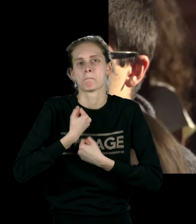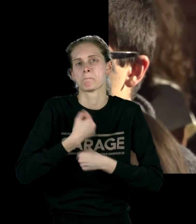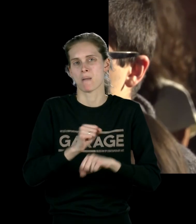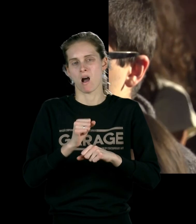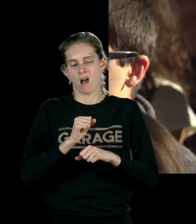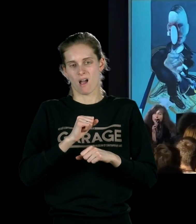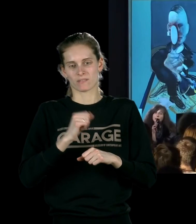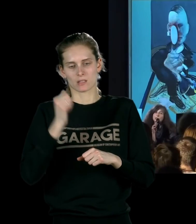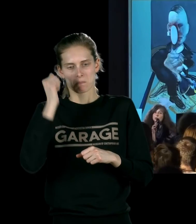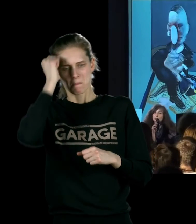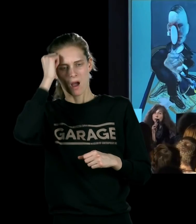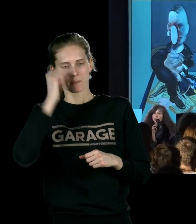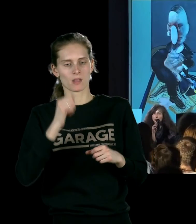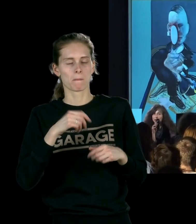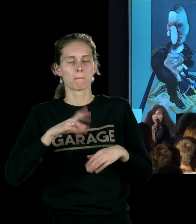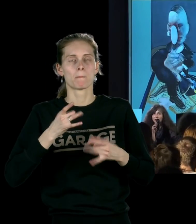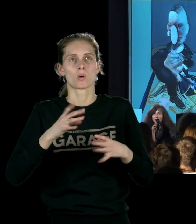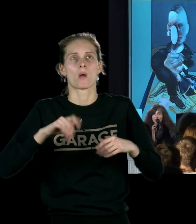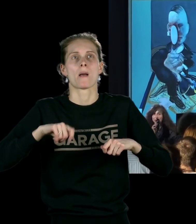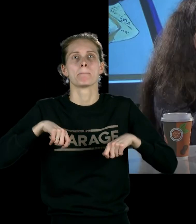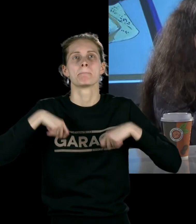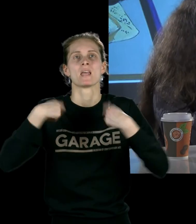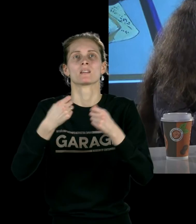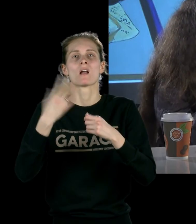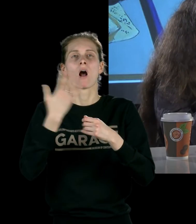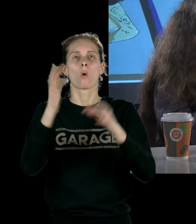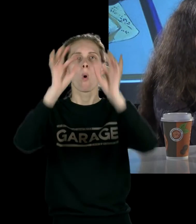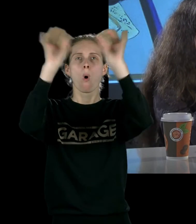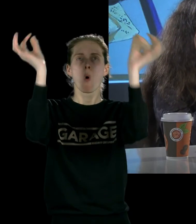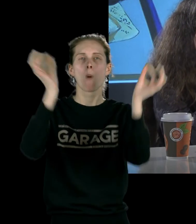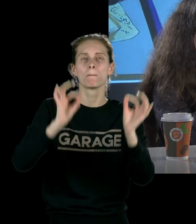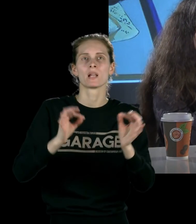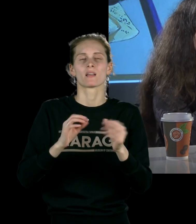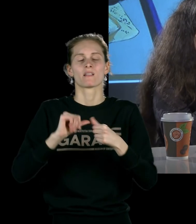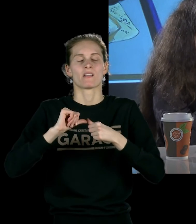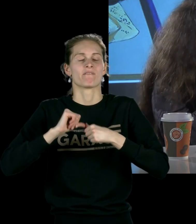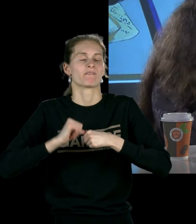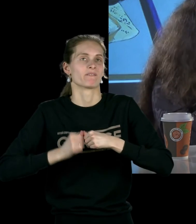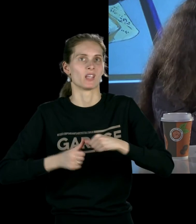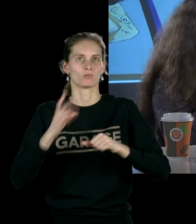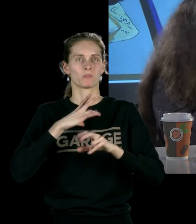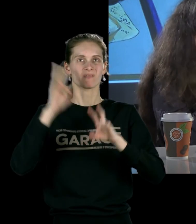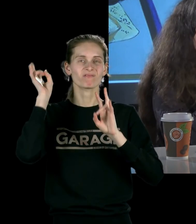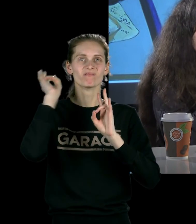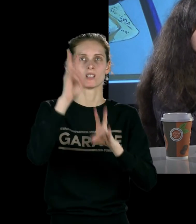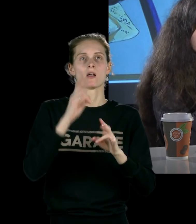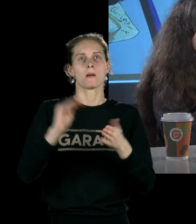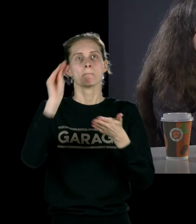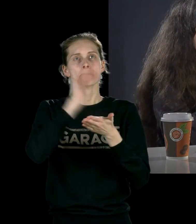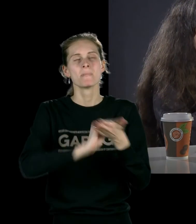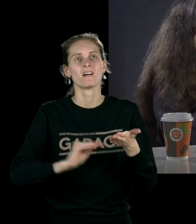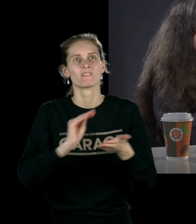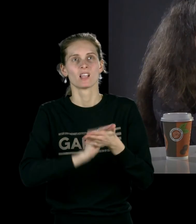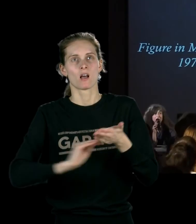передать вот этот самый облик, каким он остается навсегда, только возвращаясь к моменту вот этого повторению этой